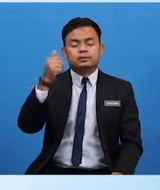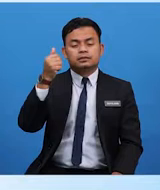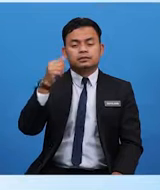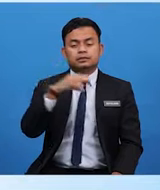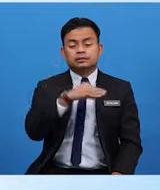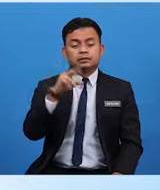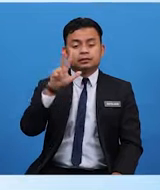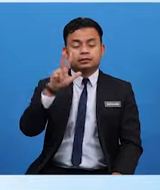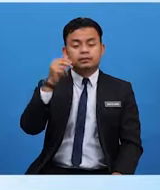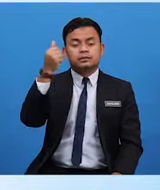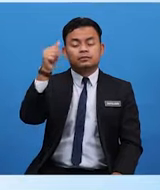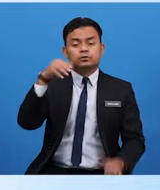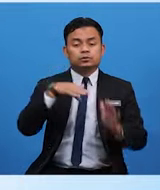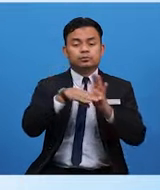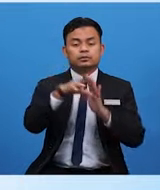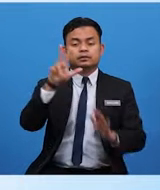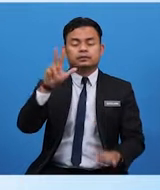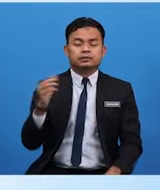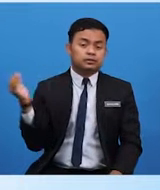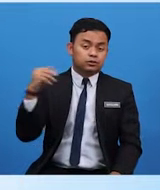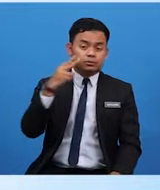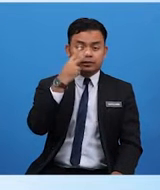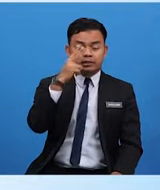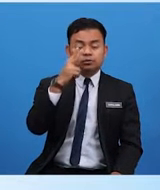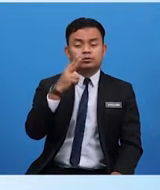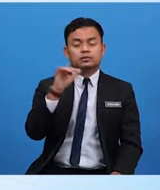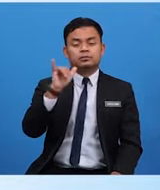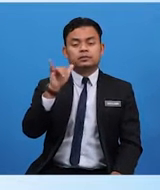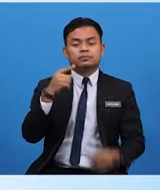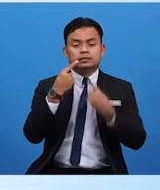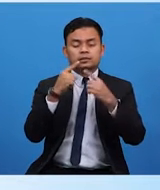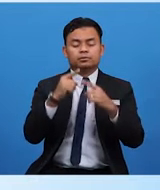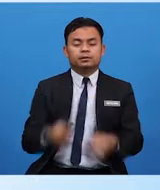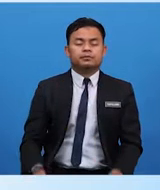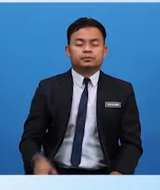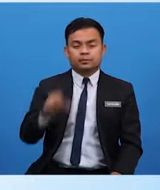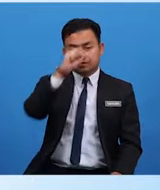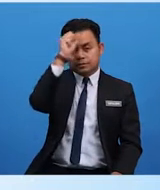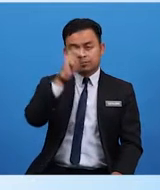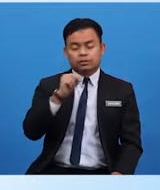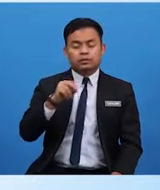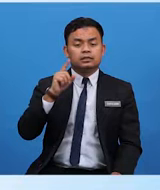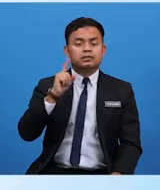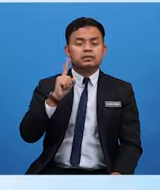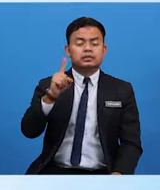ke John kita simak jawaban bersama menemui soalan 1 ialah